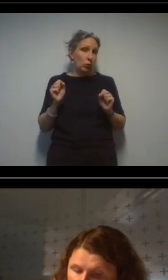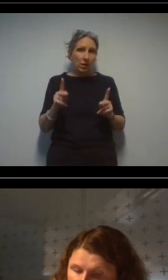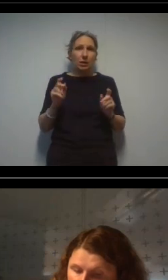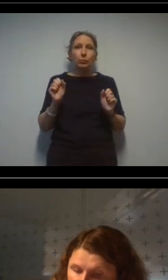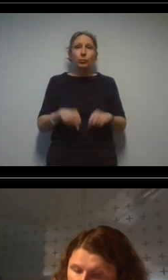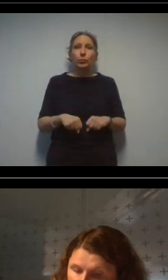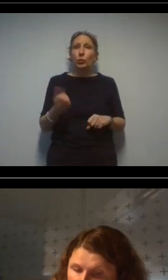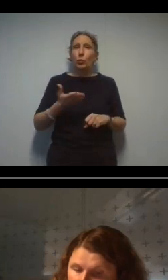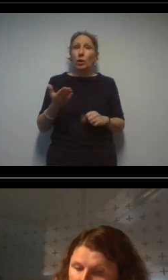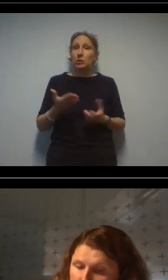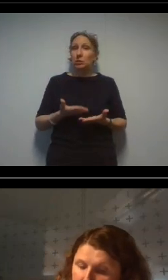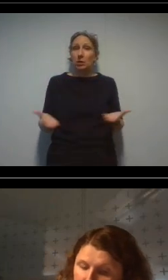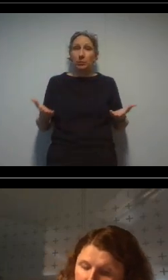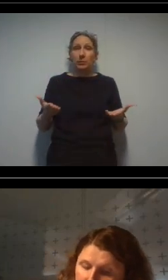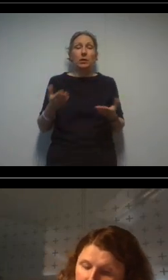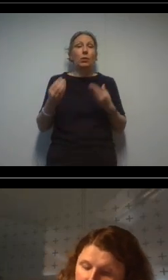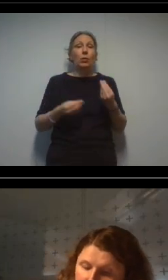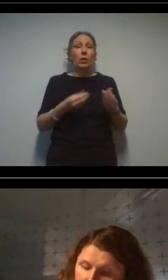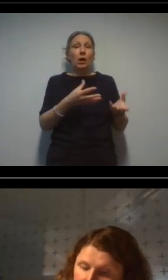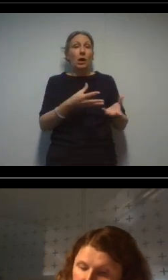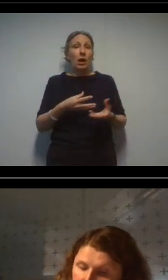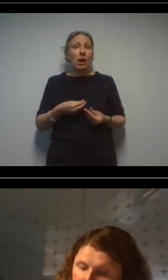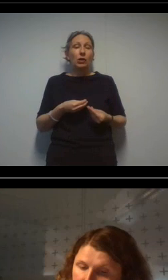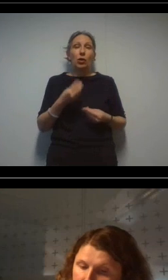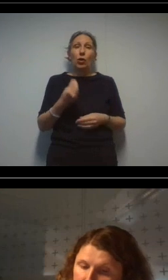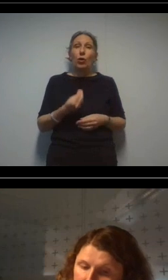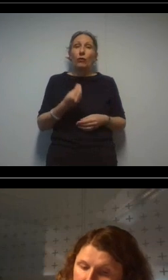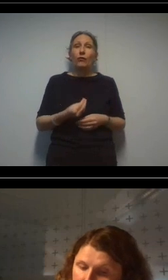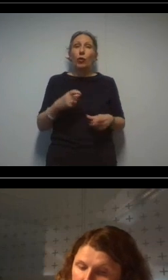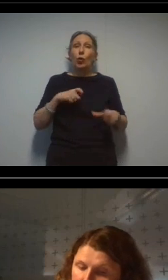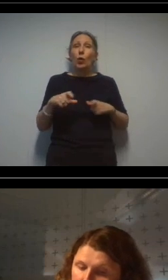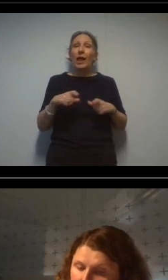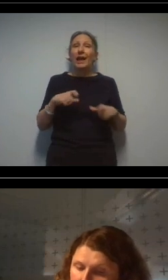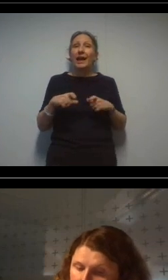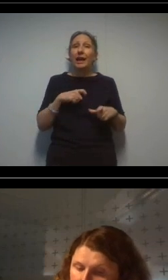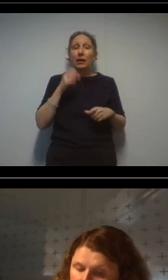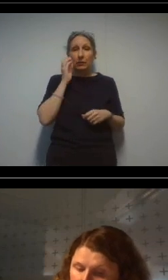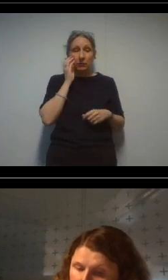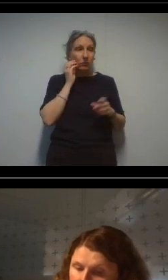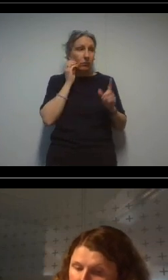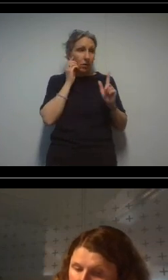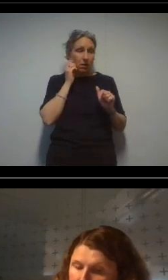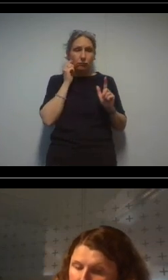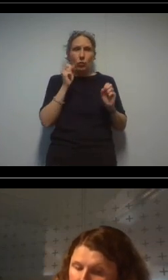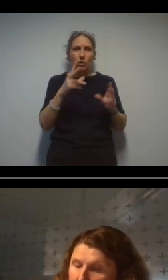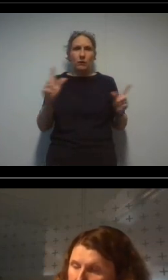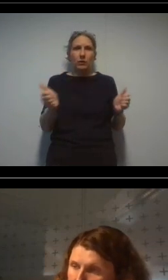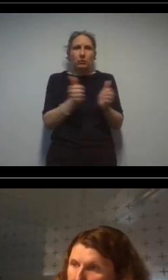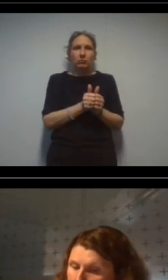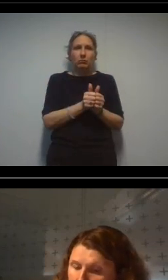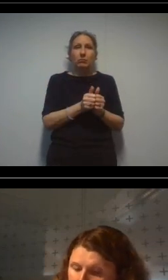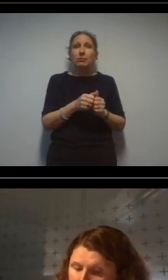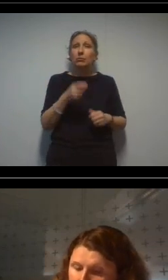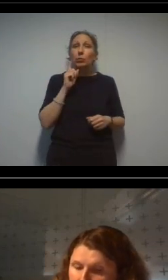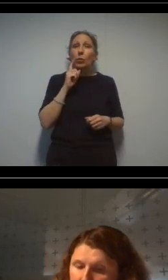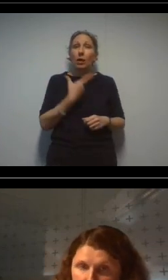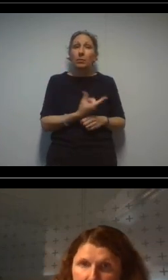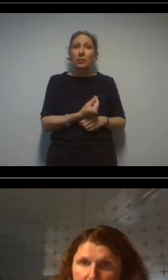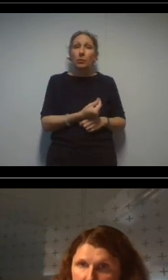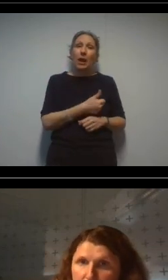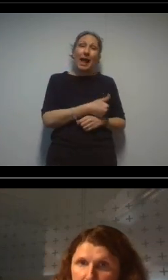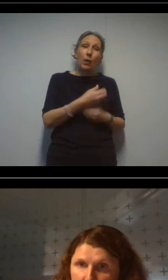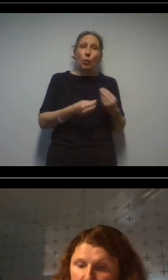simple, vous accueillez des enfants de collaborateurs, oui, bon, ben on va faire un binôme parce que accueillir un ou deux jeunes, finalement, ça ne demande pas plus